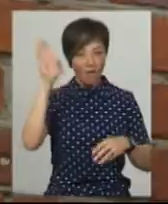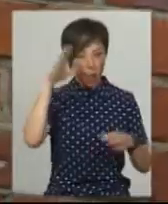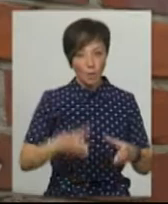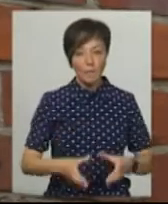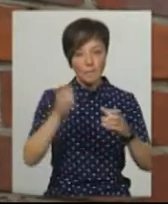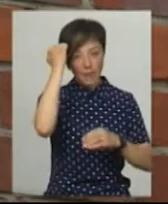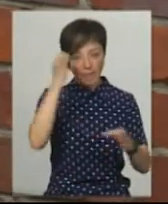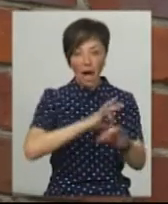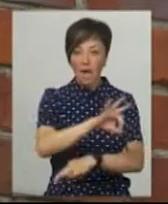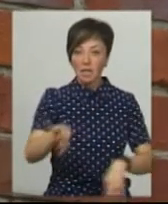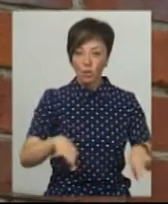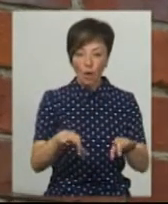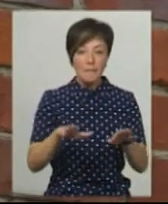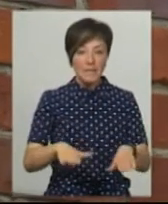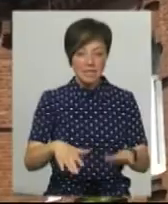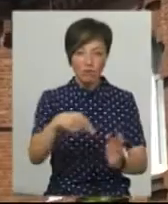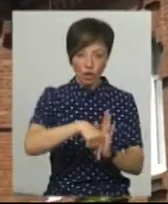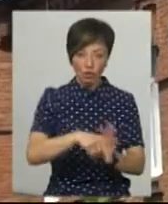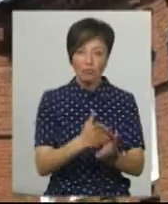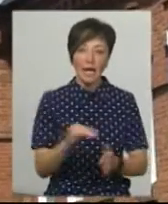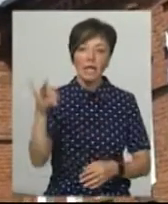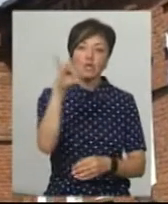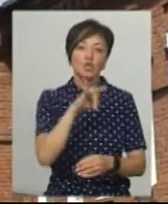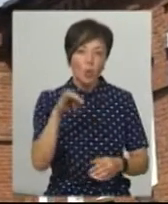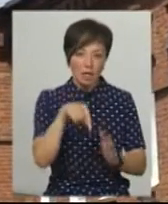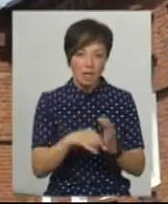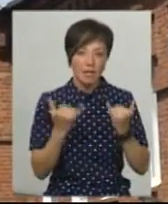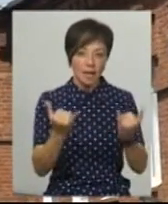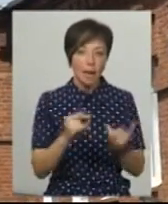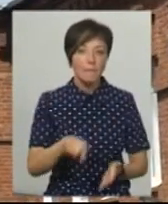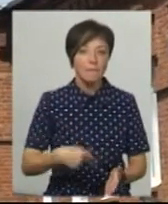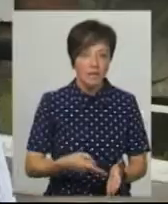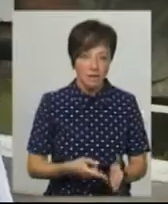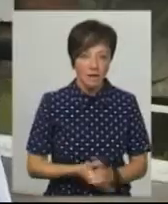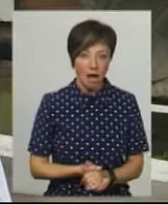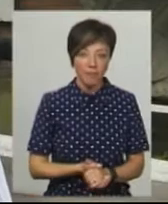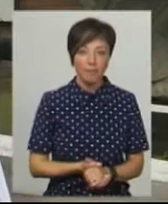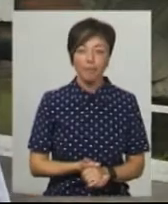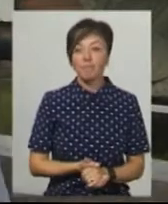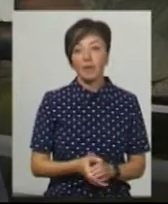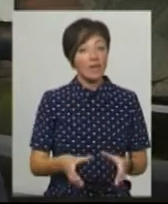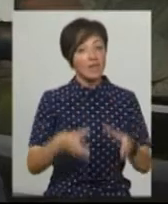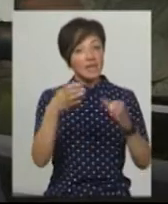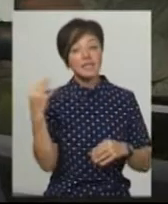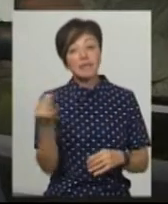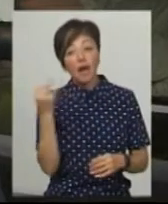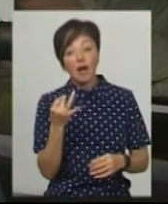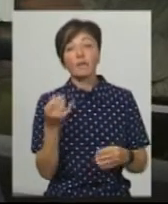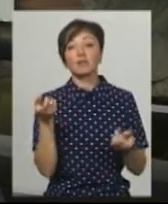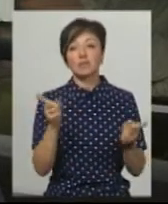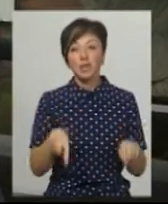пам'яткою архітектури місцевого значення і має історичне значення для міста, додає Сергій Ясюнін. Вежа цікава тим, що вона